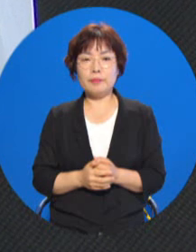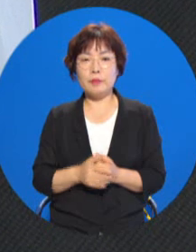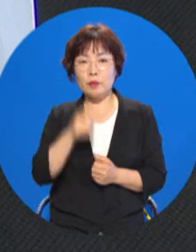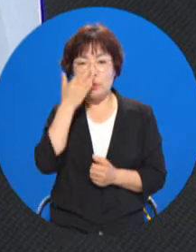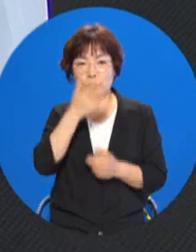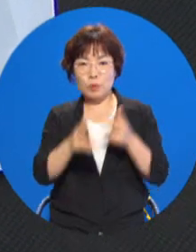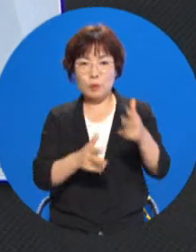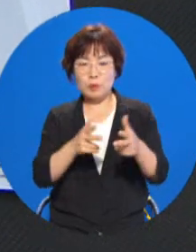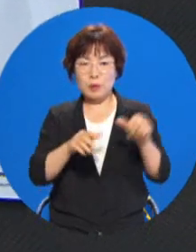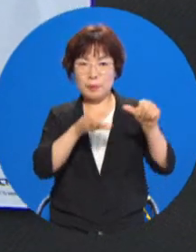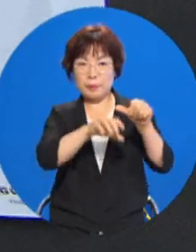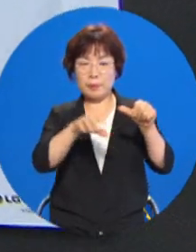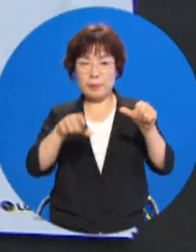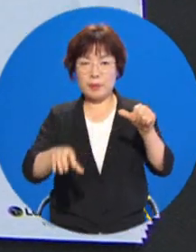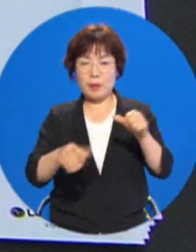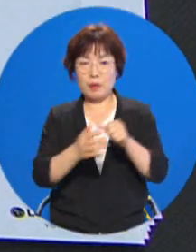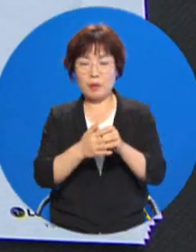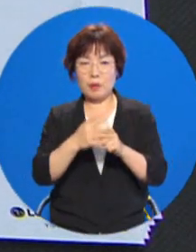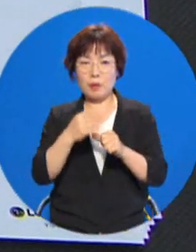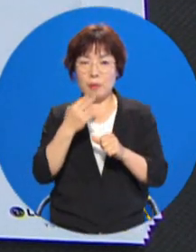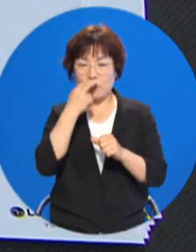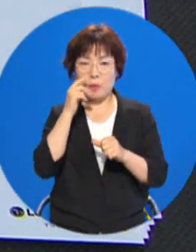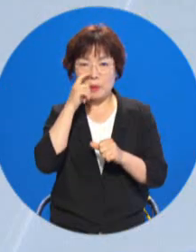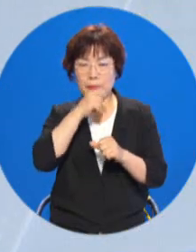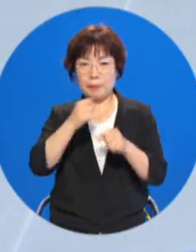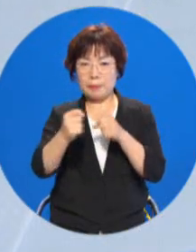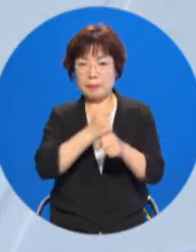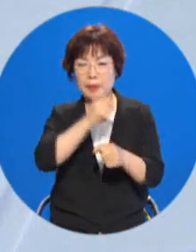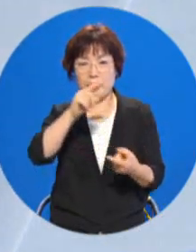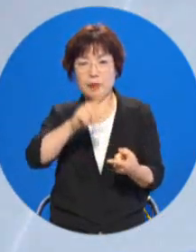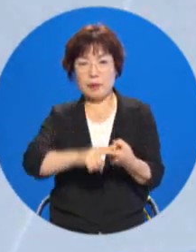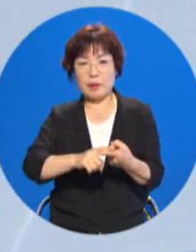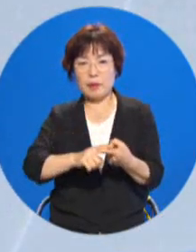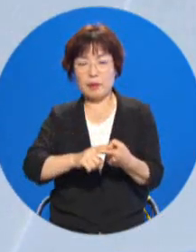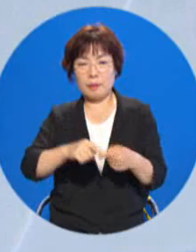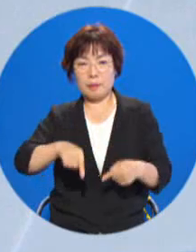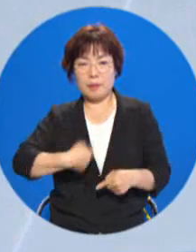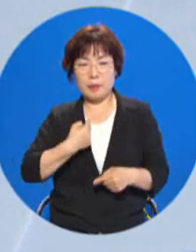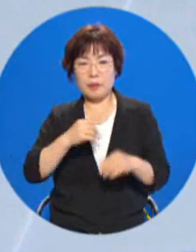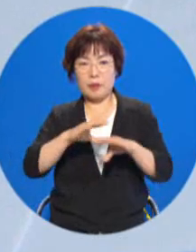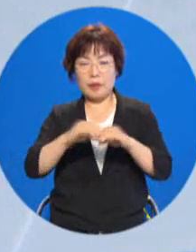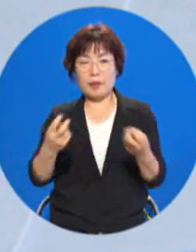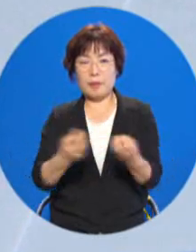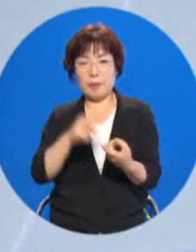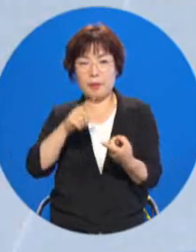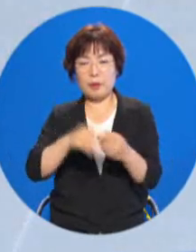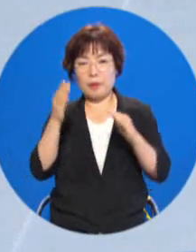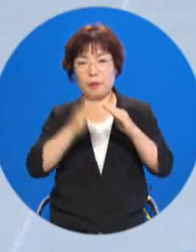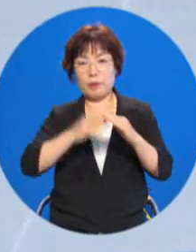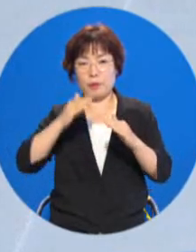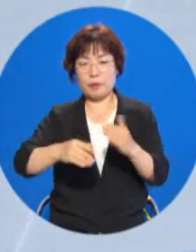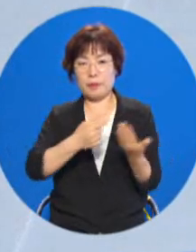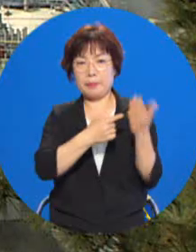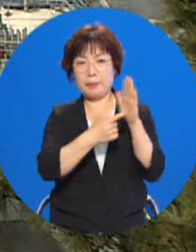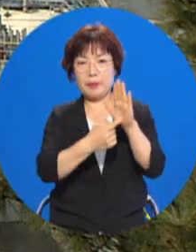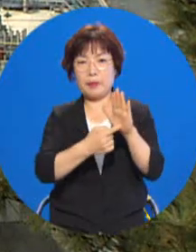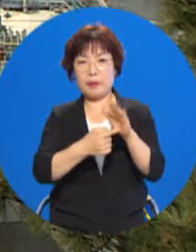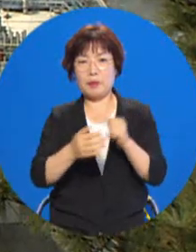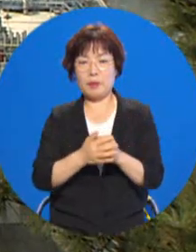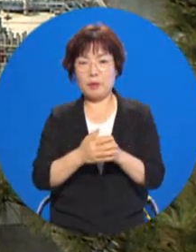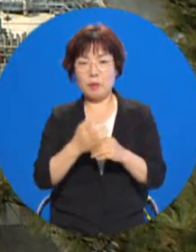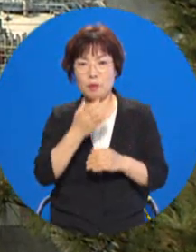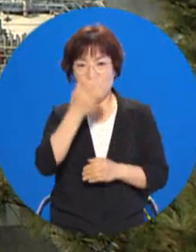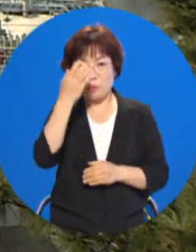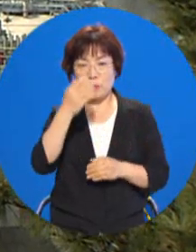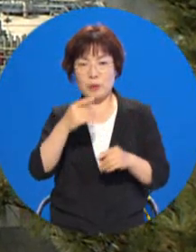여수 산단 기업 5곳이 대기오염물질 배출 농도 조작 사태에 대한 자체 대책을 공식적으로 발표했습니다. 굴뚝